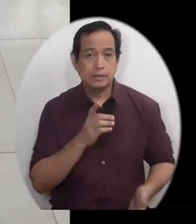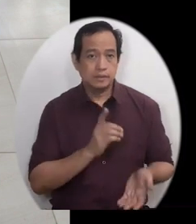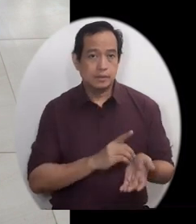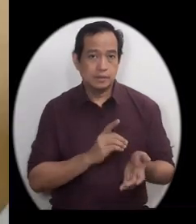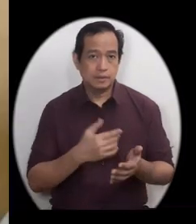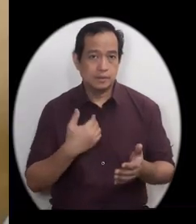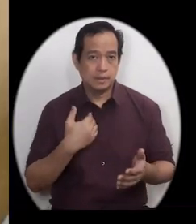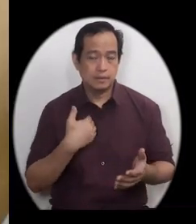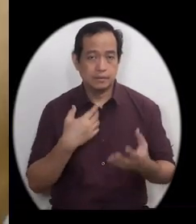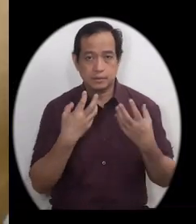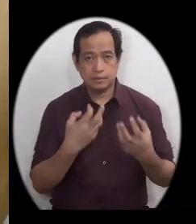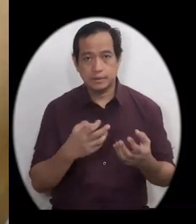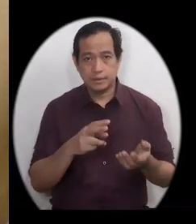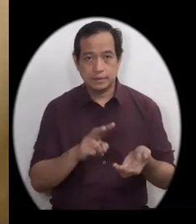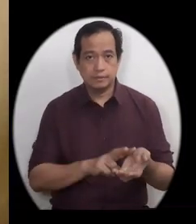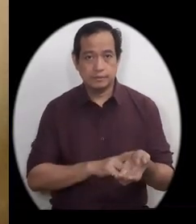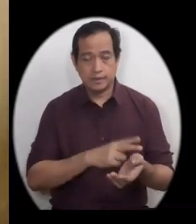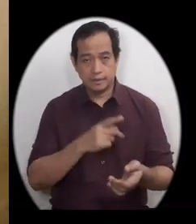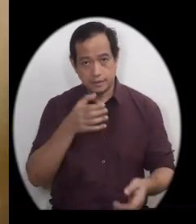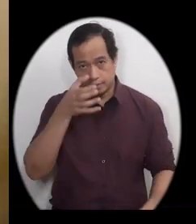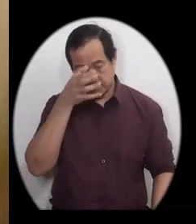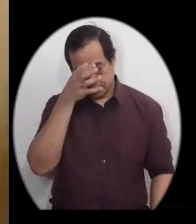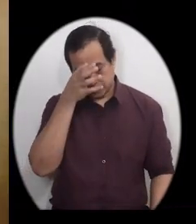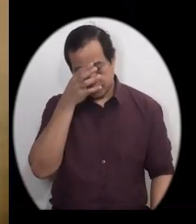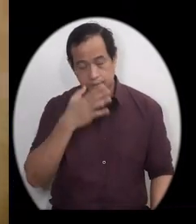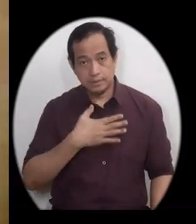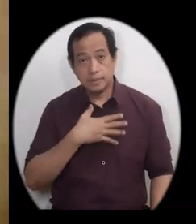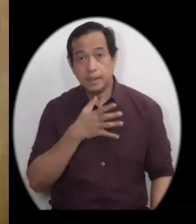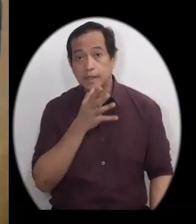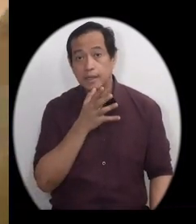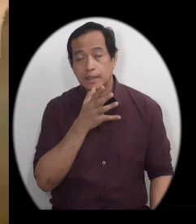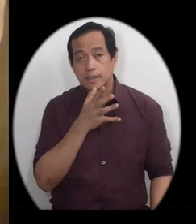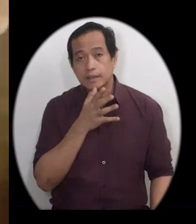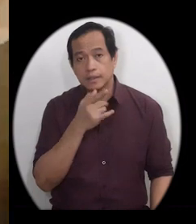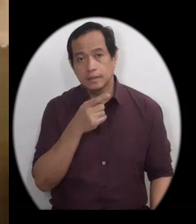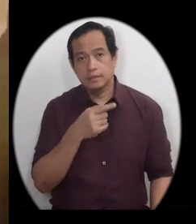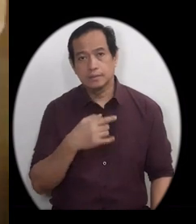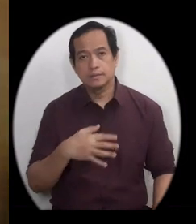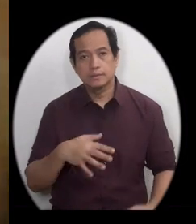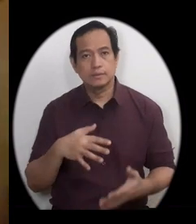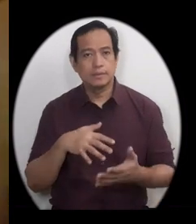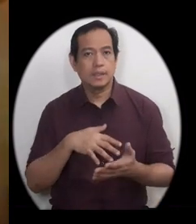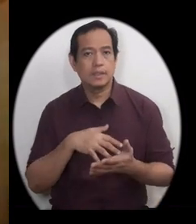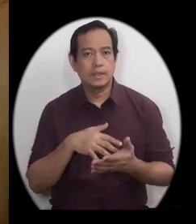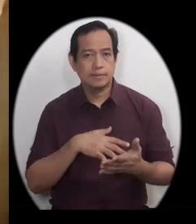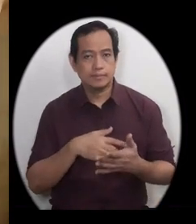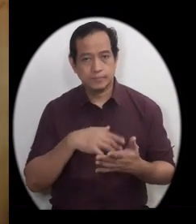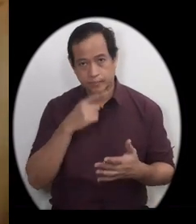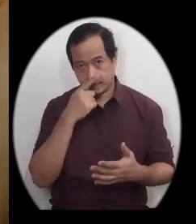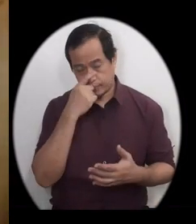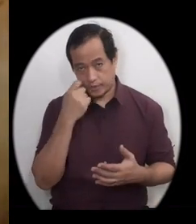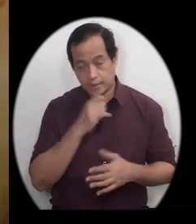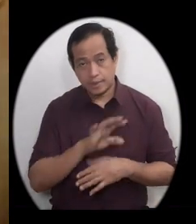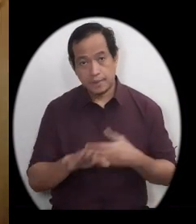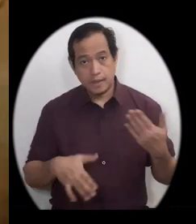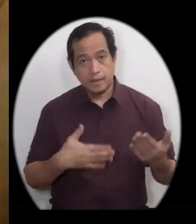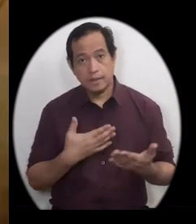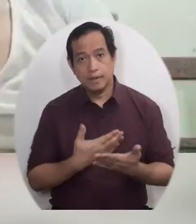ko. Parang nanghina siya kasi yung mga bagay daw dati